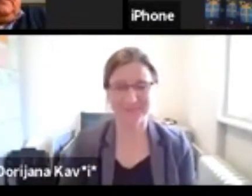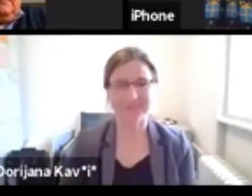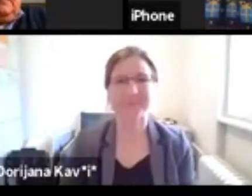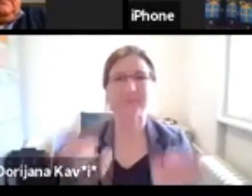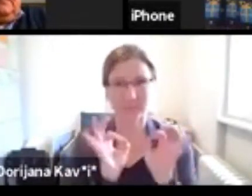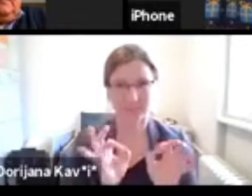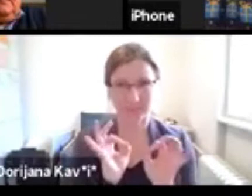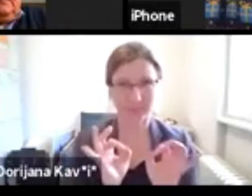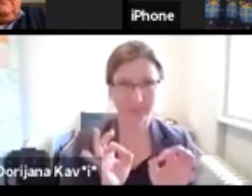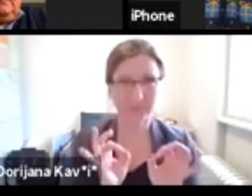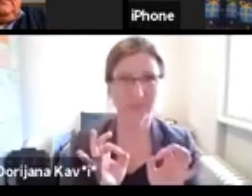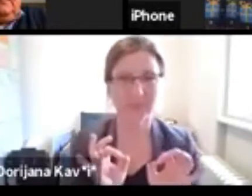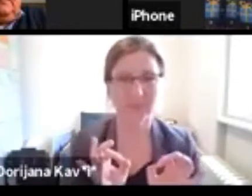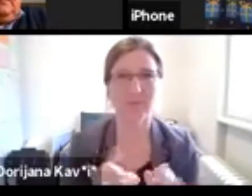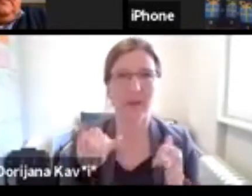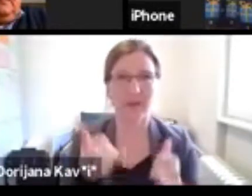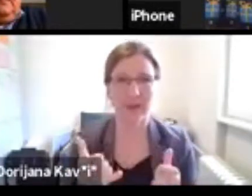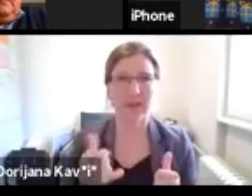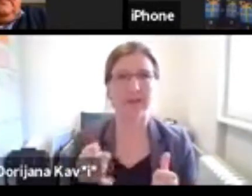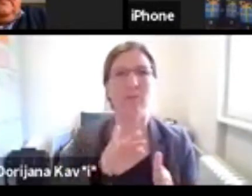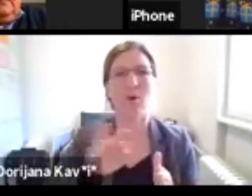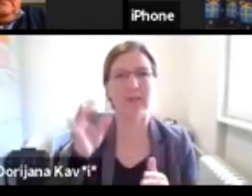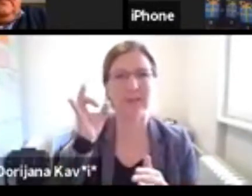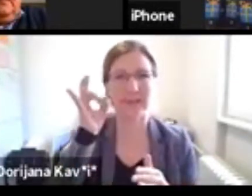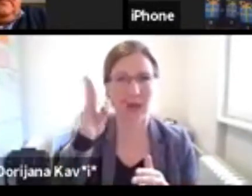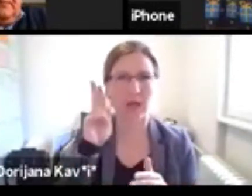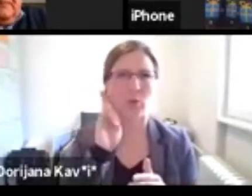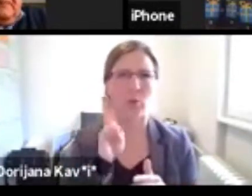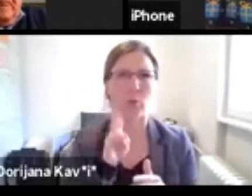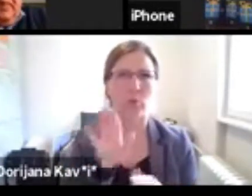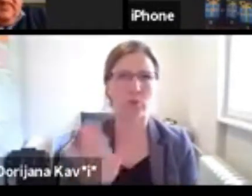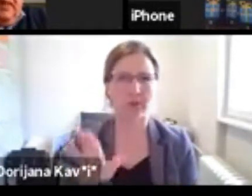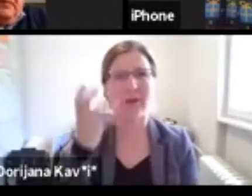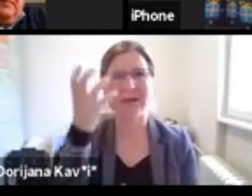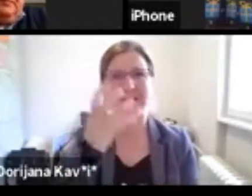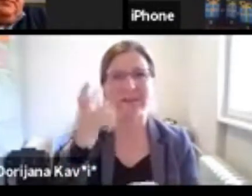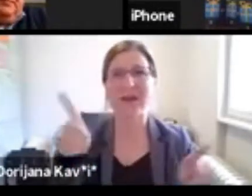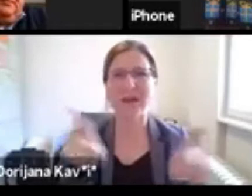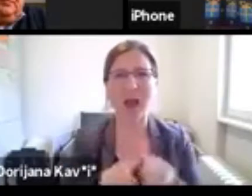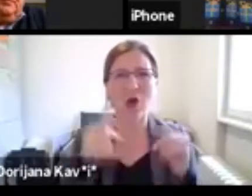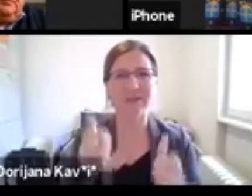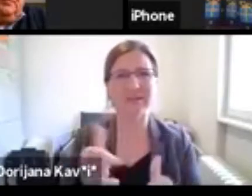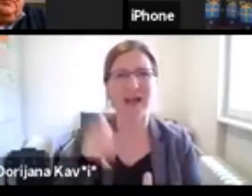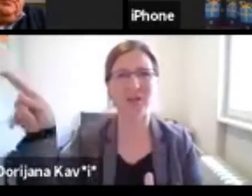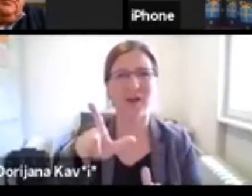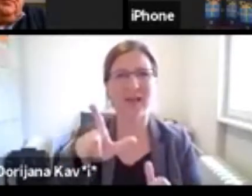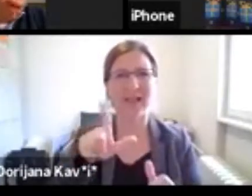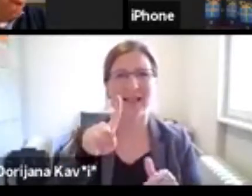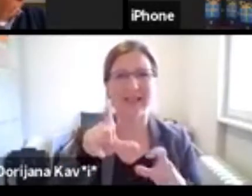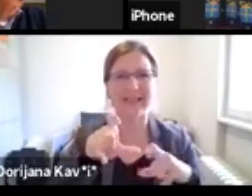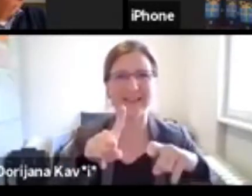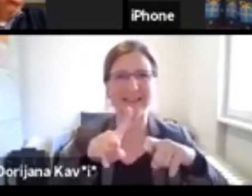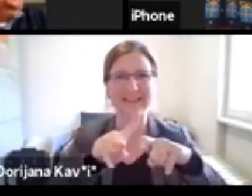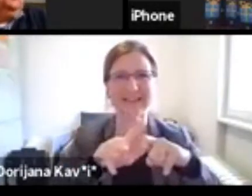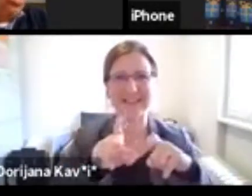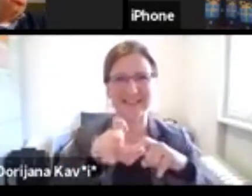Evo, danas je dan naše ustanove, dan Uriha. Zamislite se da ste u koncertnoj dvorani Vatroslav Lisinski. Uvalili